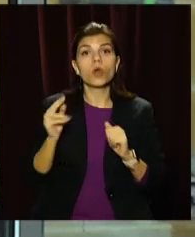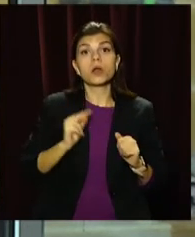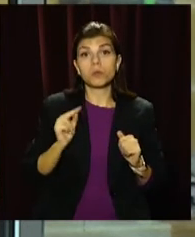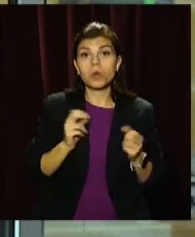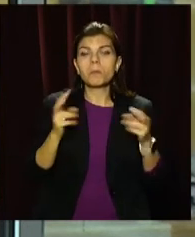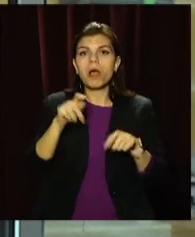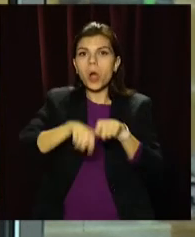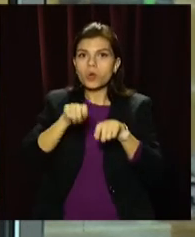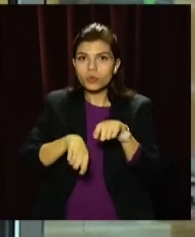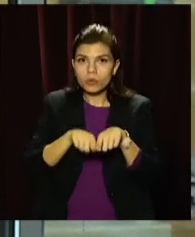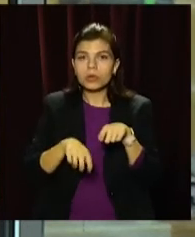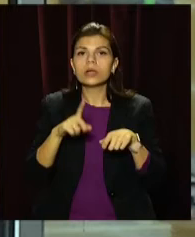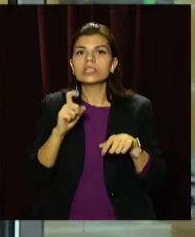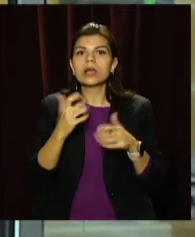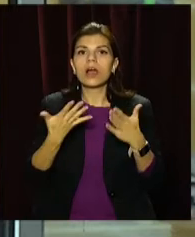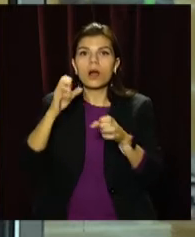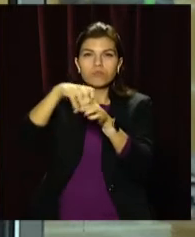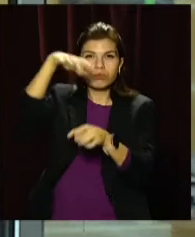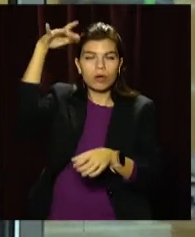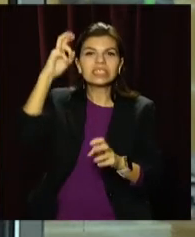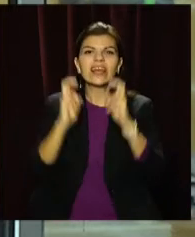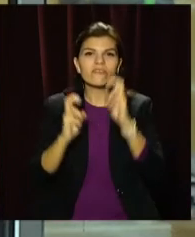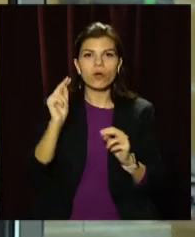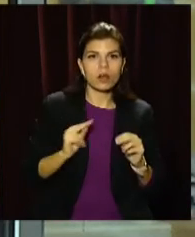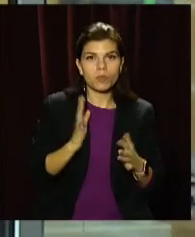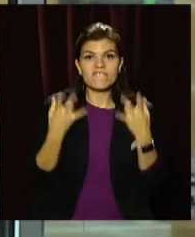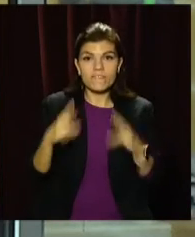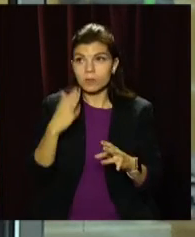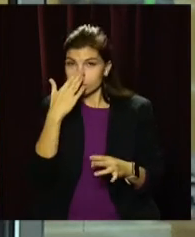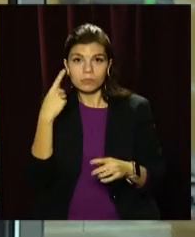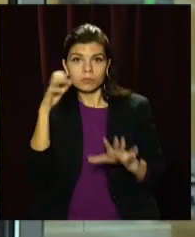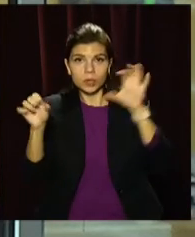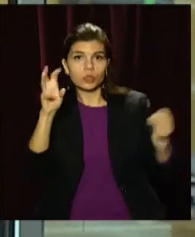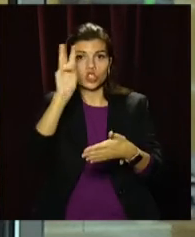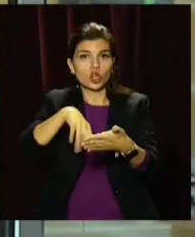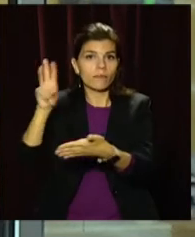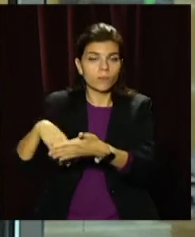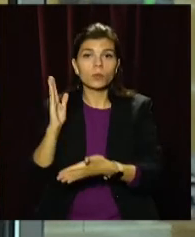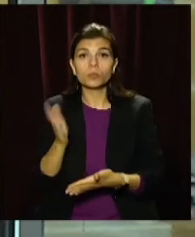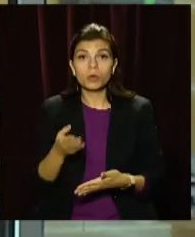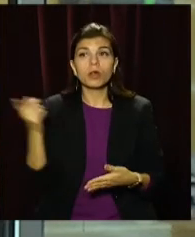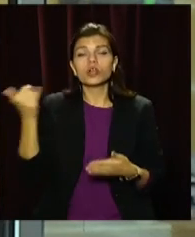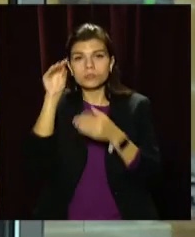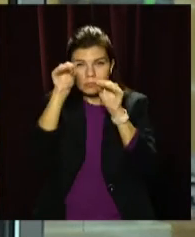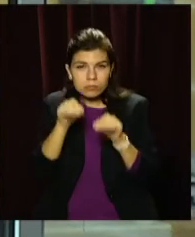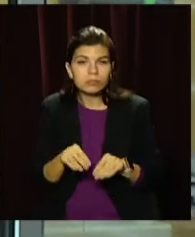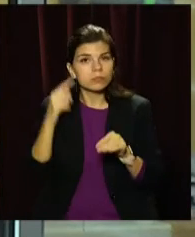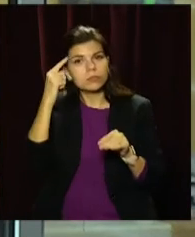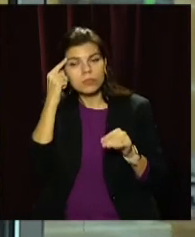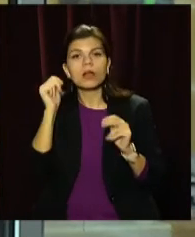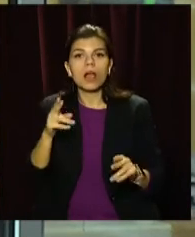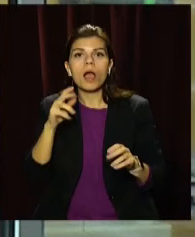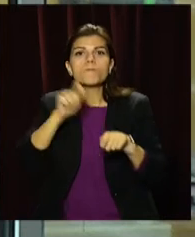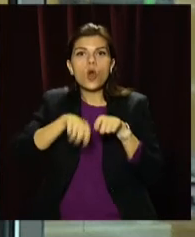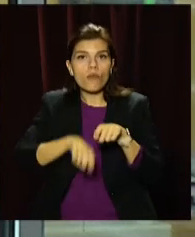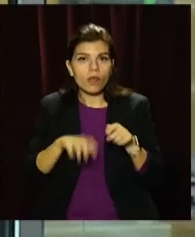система контролю за шкідливими викидами. Зараз у міськраді розробляють програму щодо створення стаціонарних постів